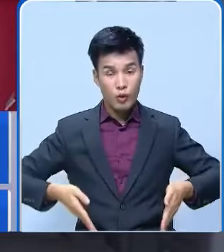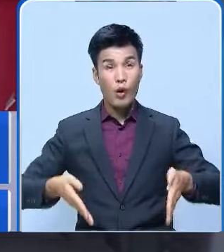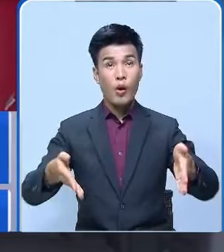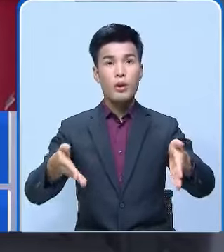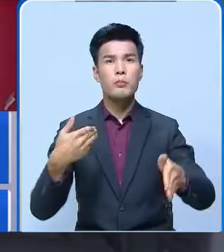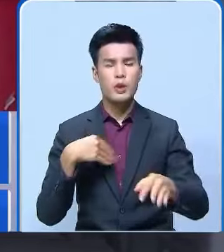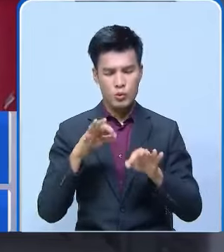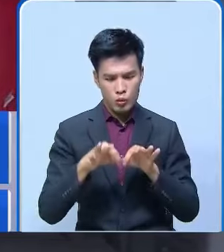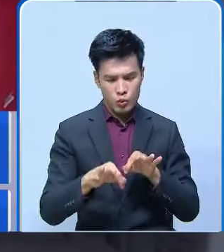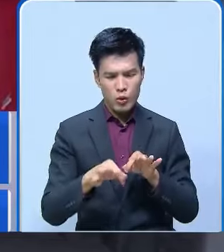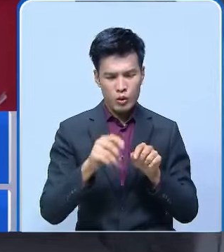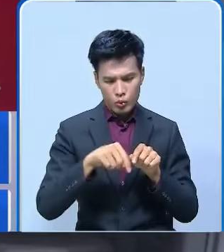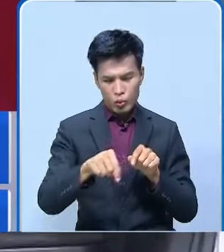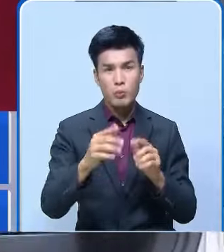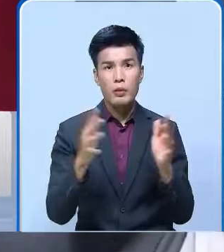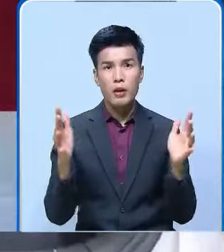อีกเยอะเลยนะครับ